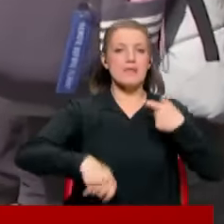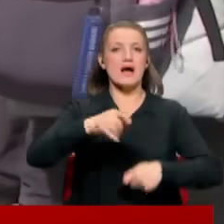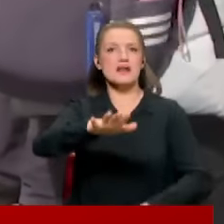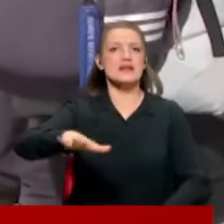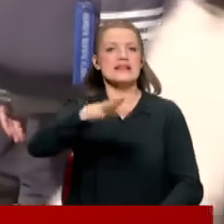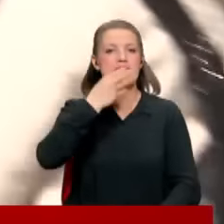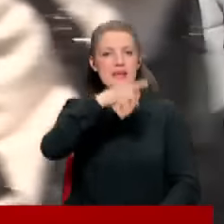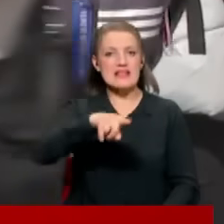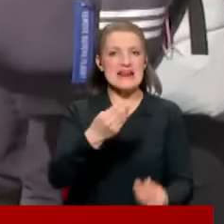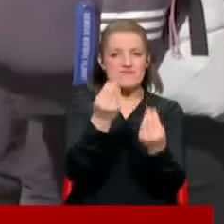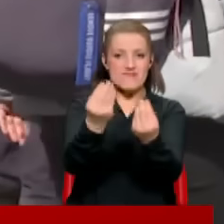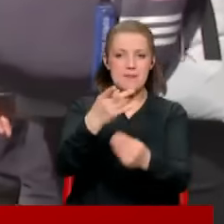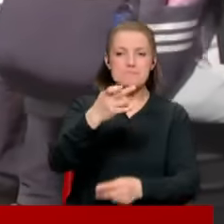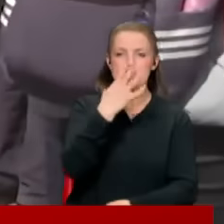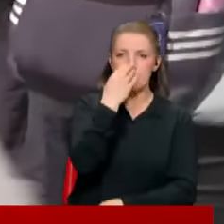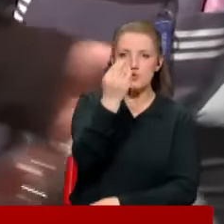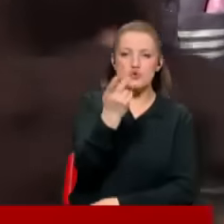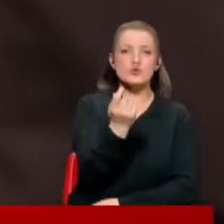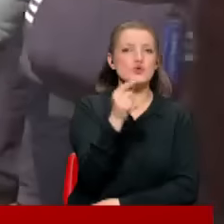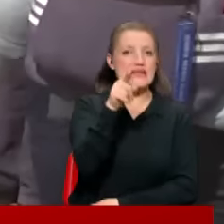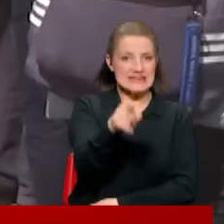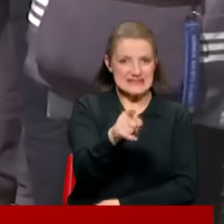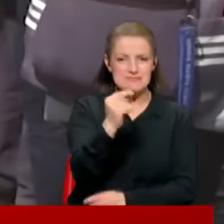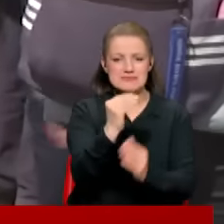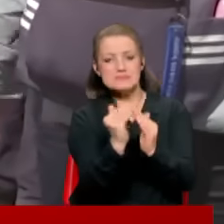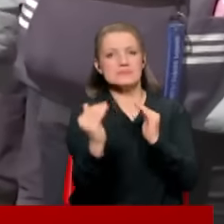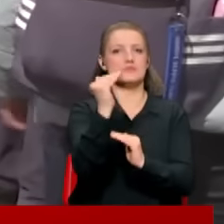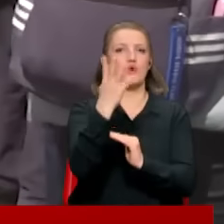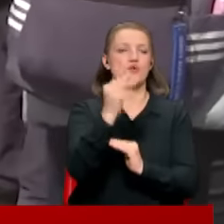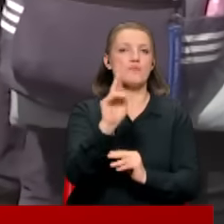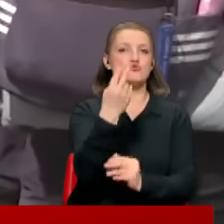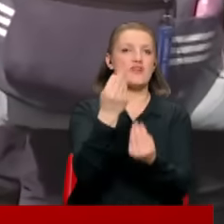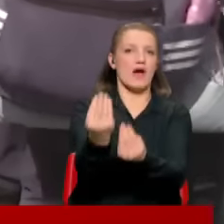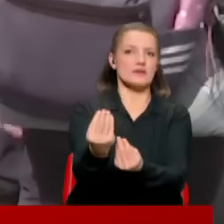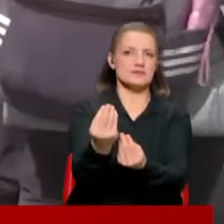bankaların emeklilere verdiği promosyon ücretlerinde bir artış olacağı